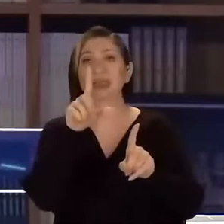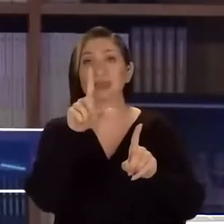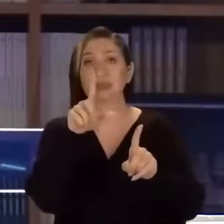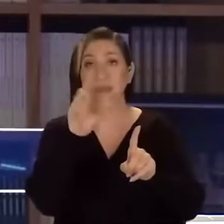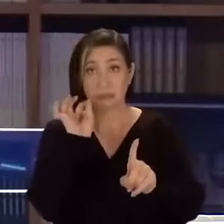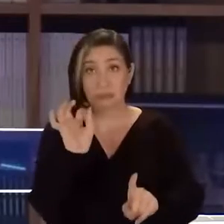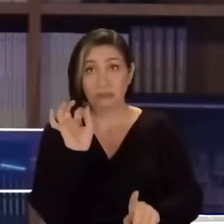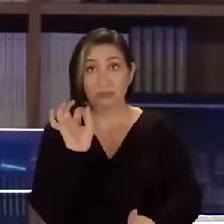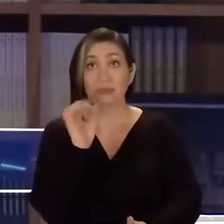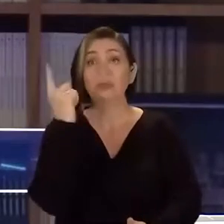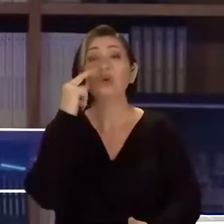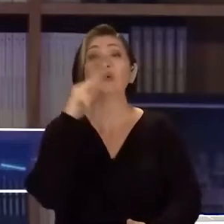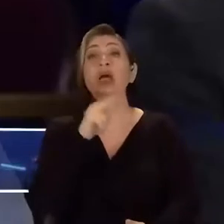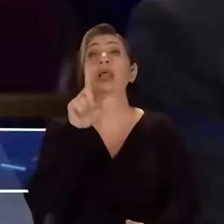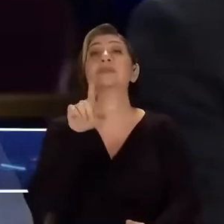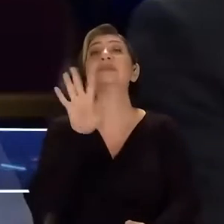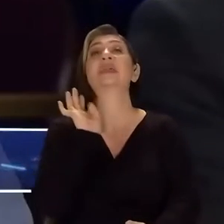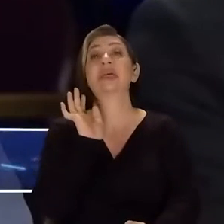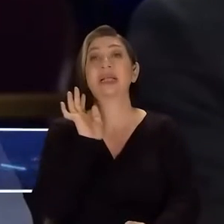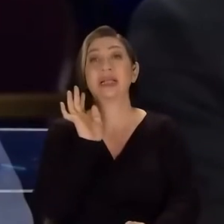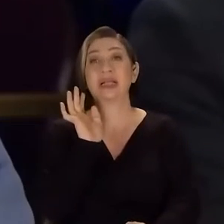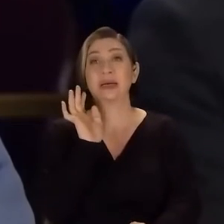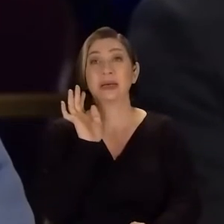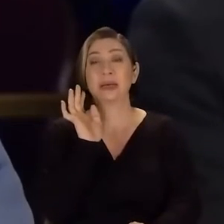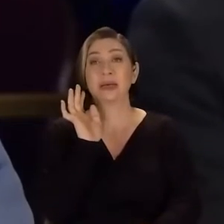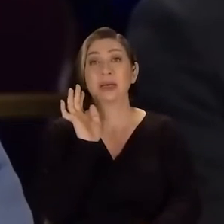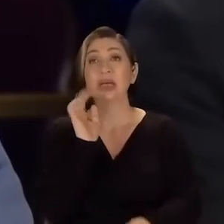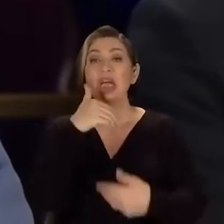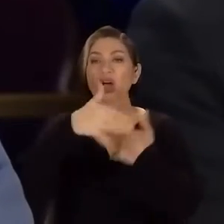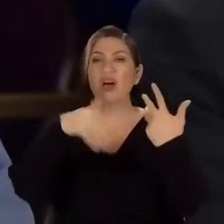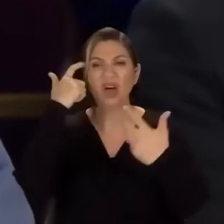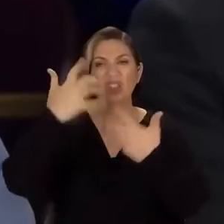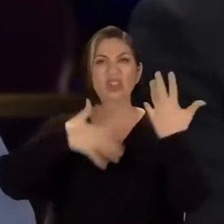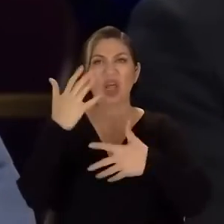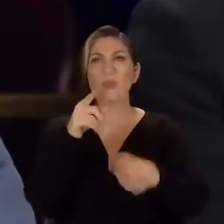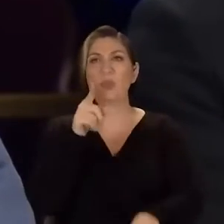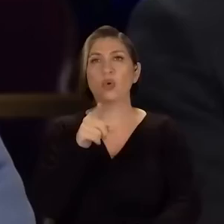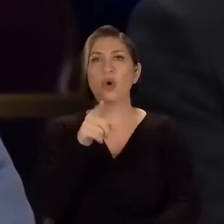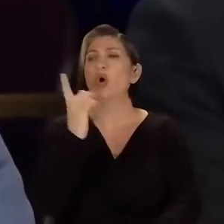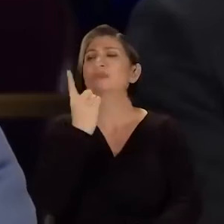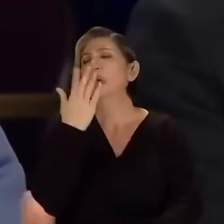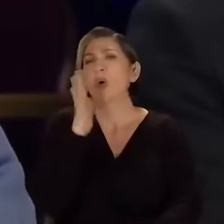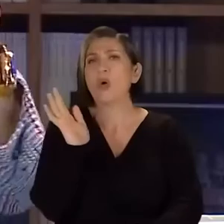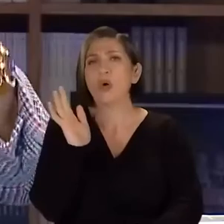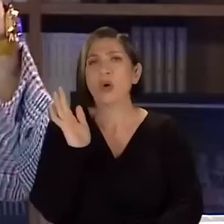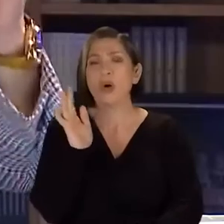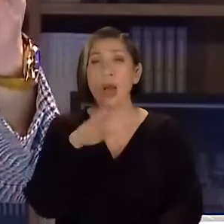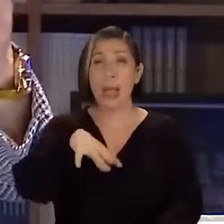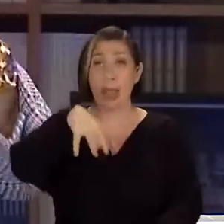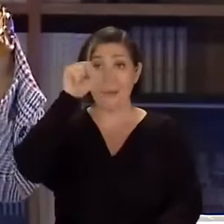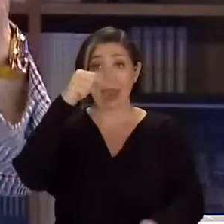olduğunu göstermesi lazım. Bir şey göstermesi lazım değil. Bir şey göstermesi lazım değil. Karıştıran şey bu. Böyle bir şey yok. Yani